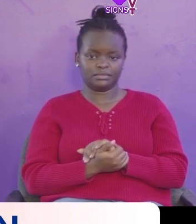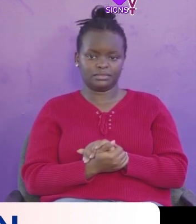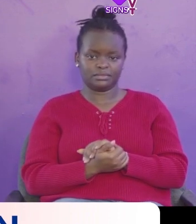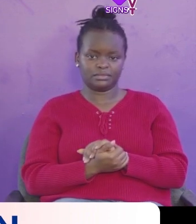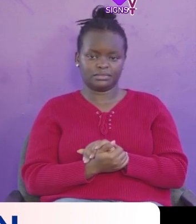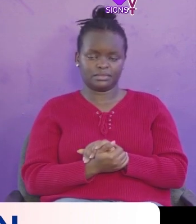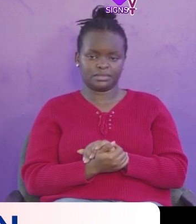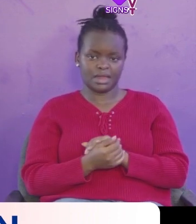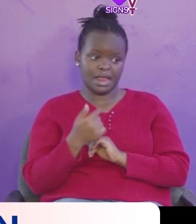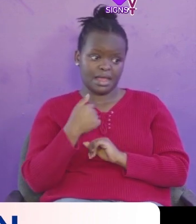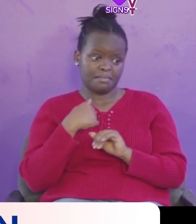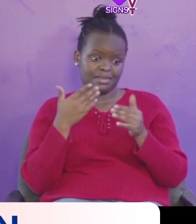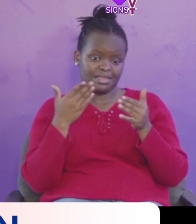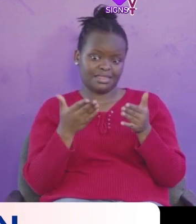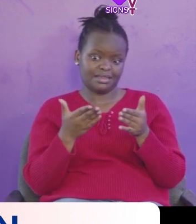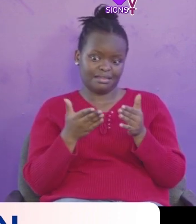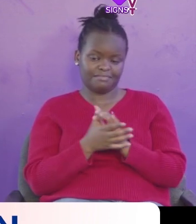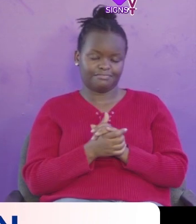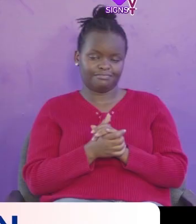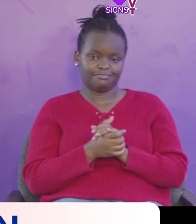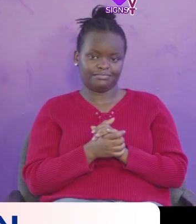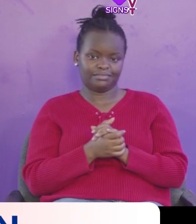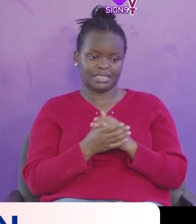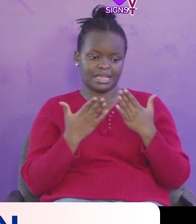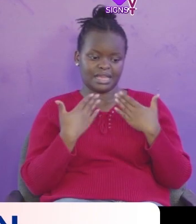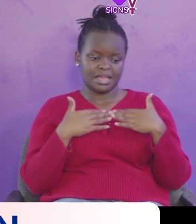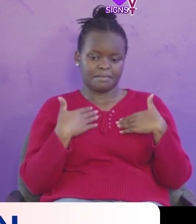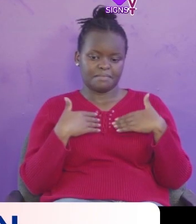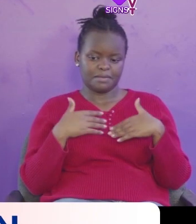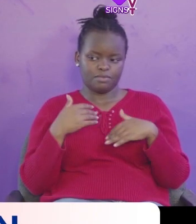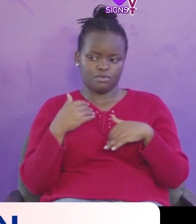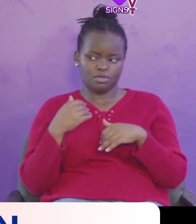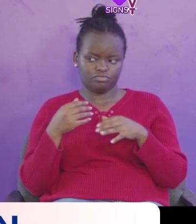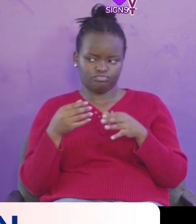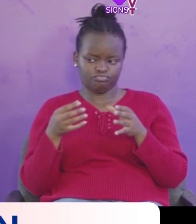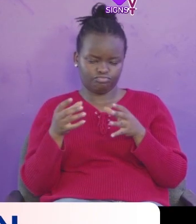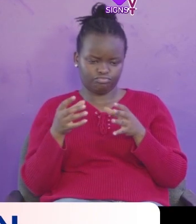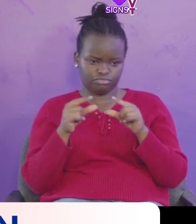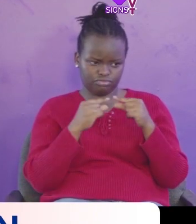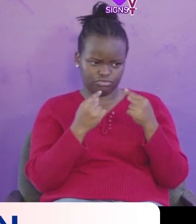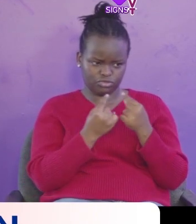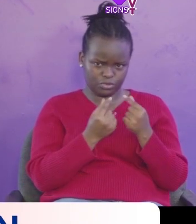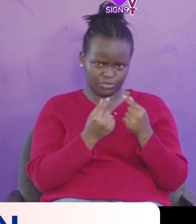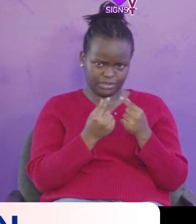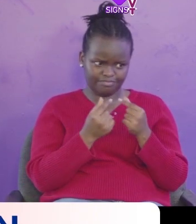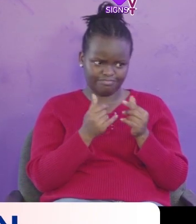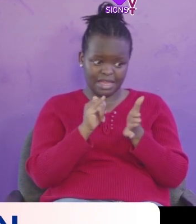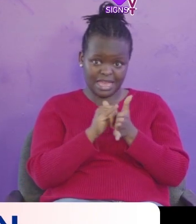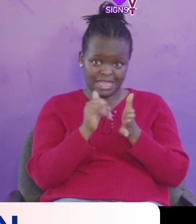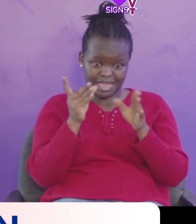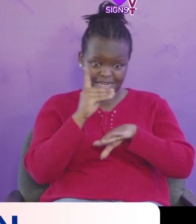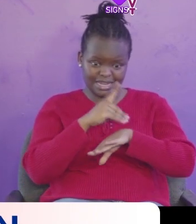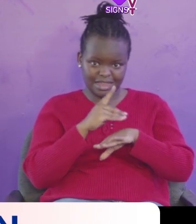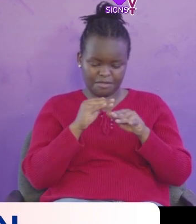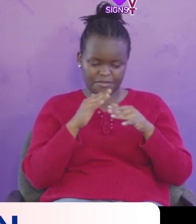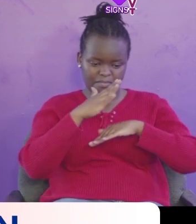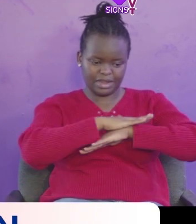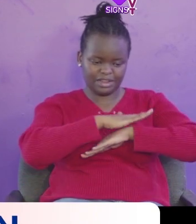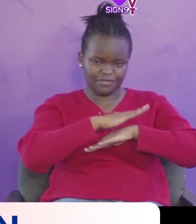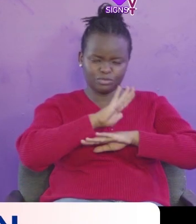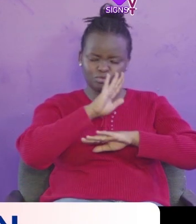So vile ilikuwa hivyo, watu wakamobiliziana. Wakaambiana hiyo usiku tu kwa platform zote za mpaka South